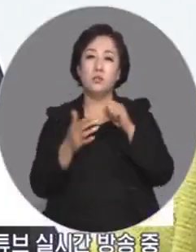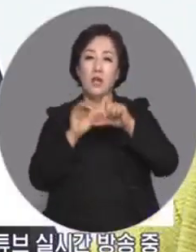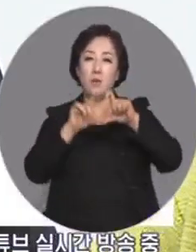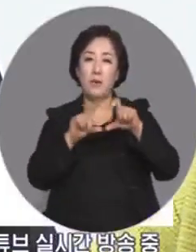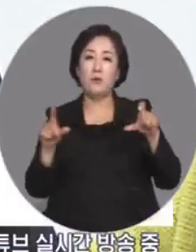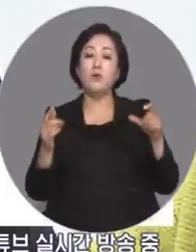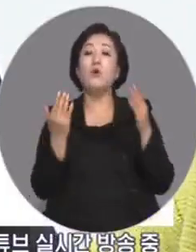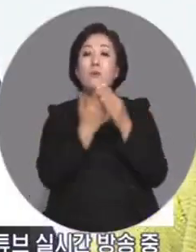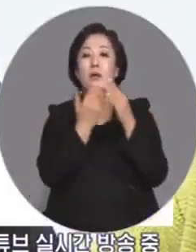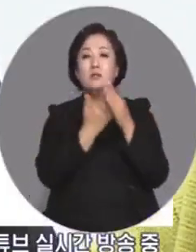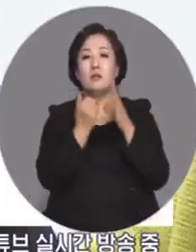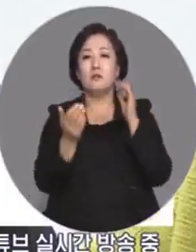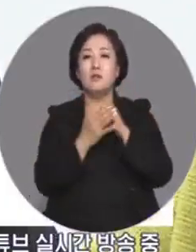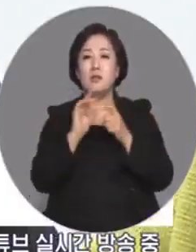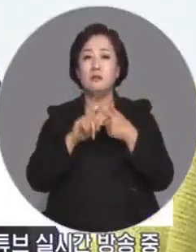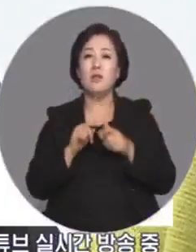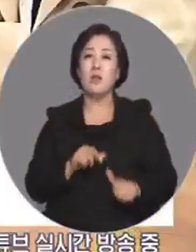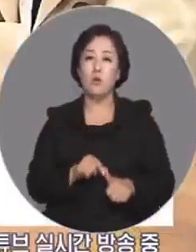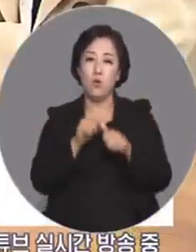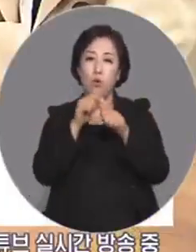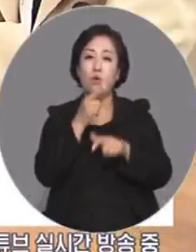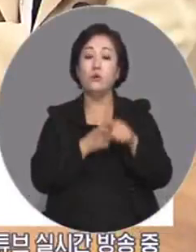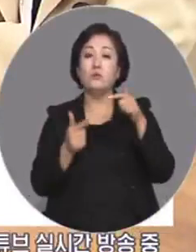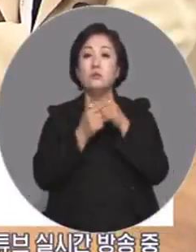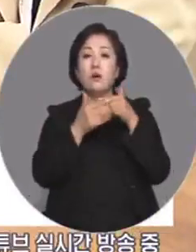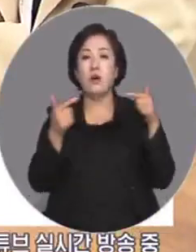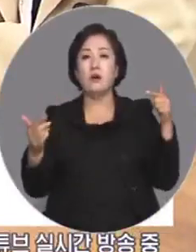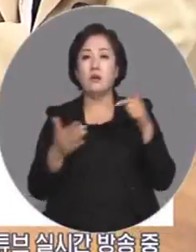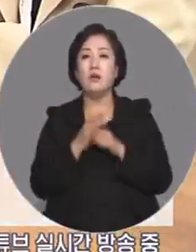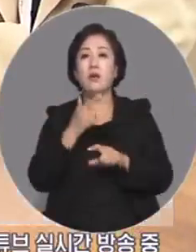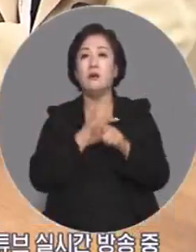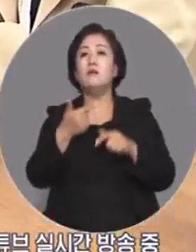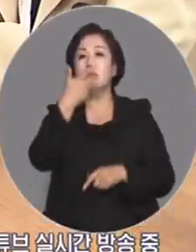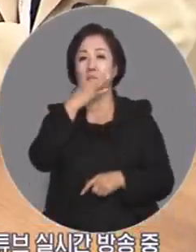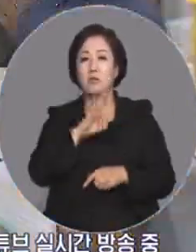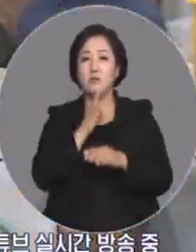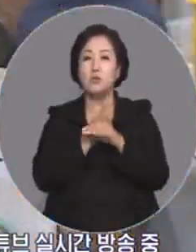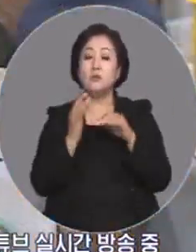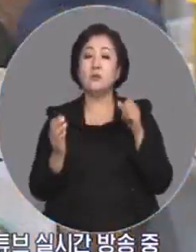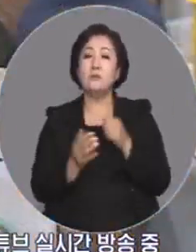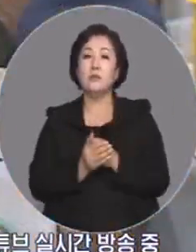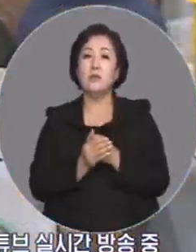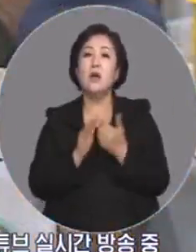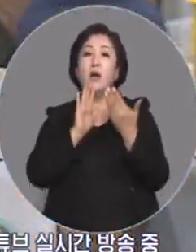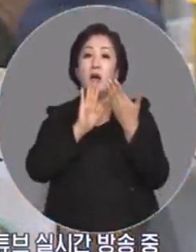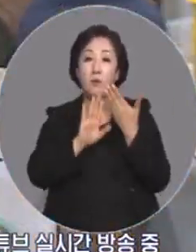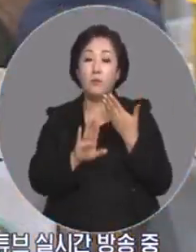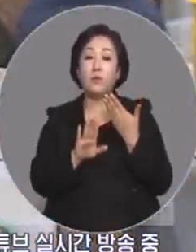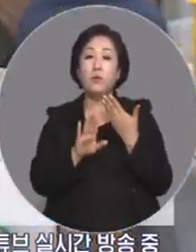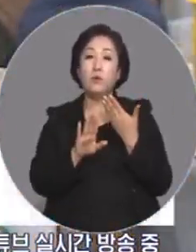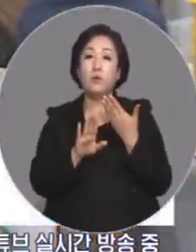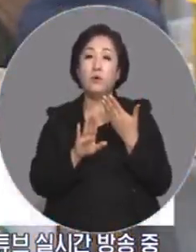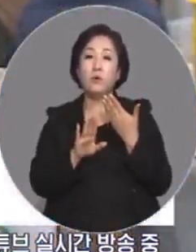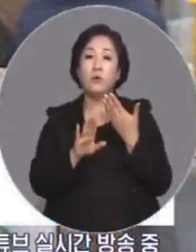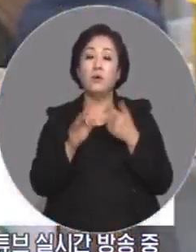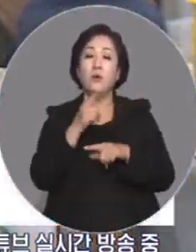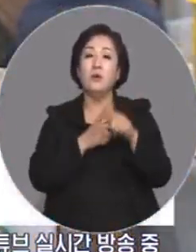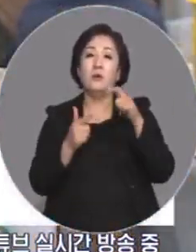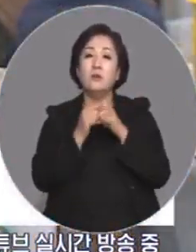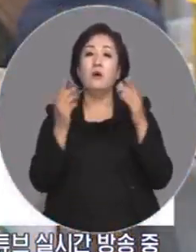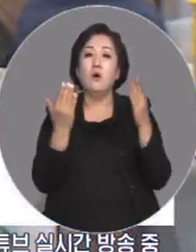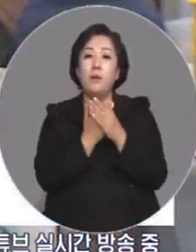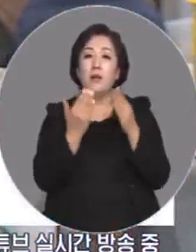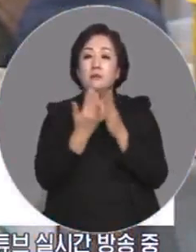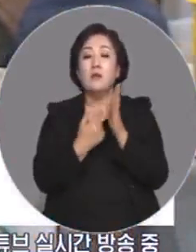고용 창출로도 이어져 코로나 상황에서도 성과를 톡톡히 올리고 있습니다. 앞으로 이들의 이제 성장과